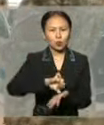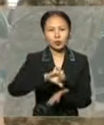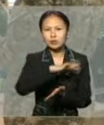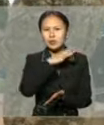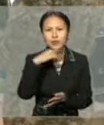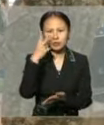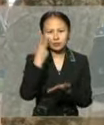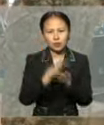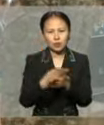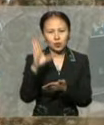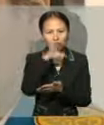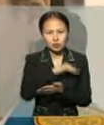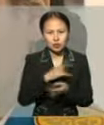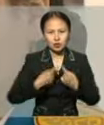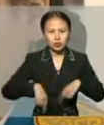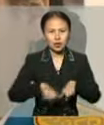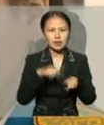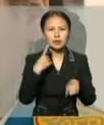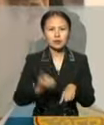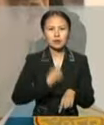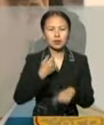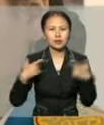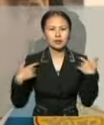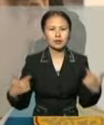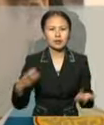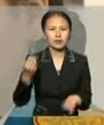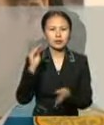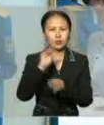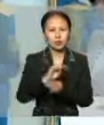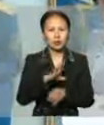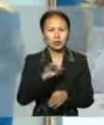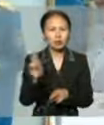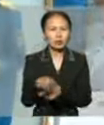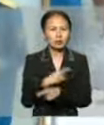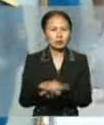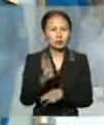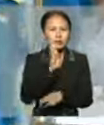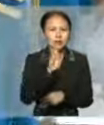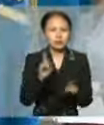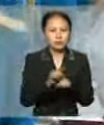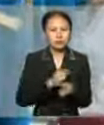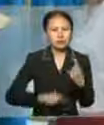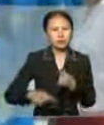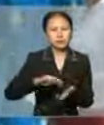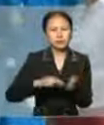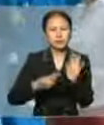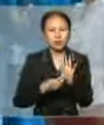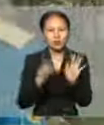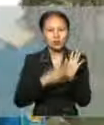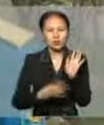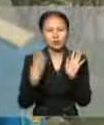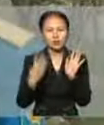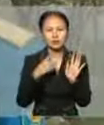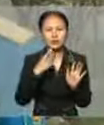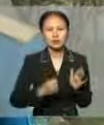көпшіліктің көзайымына айналып үлгерді. Енді бұл ұжымды әскери патриоттық қана емес, ұлттық қыздар тәрбие орталығына айналдыру жоспарда бар. Бүгінде өңірде